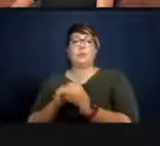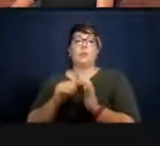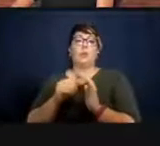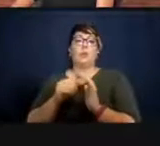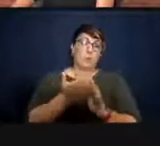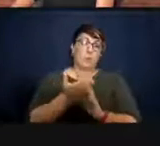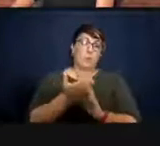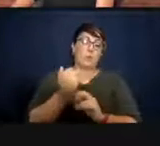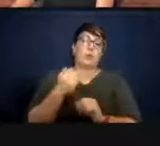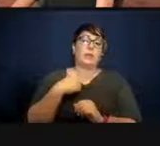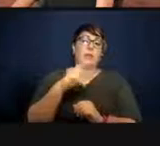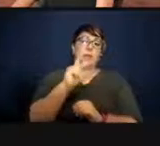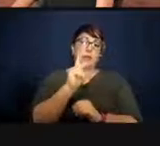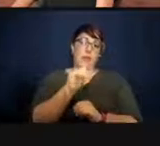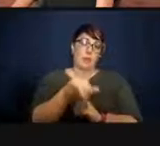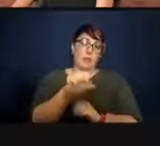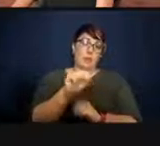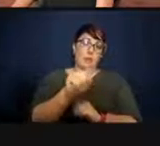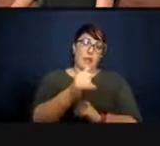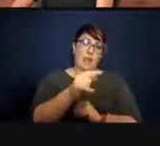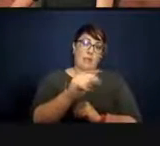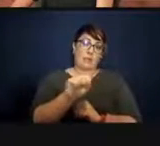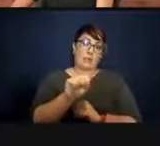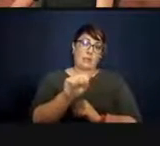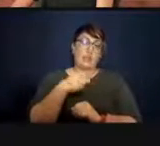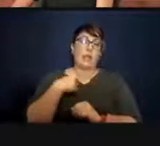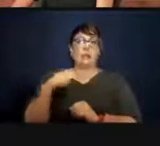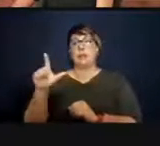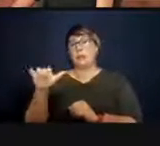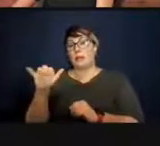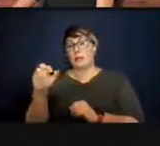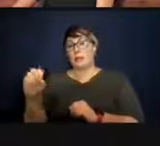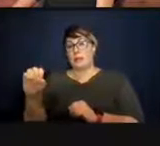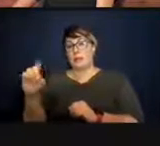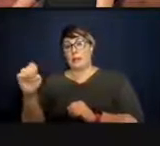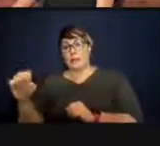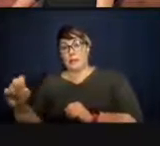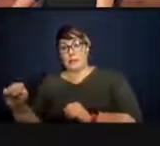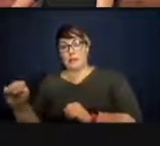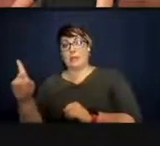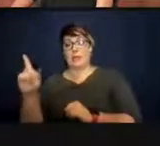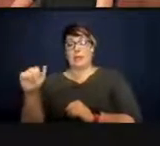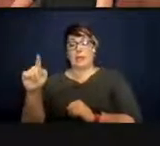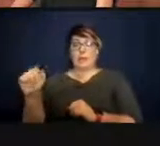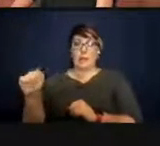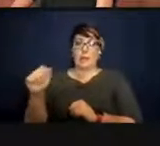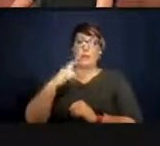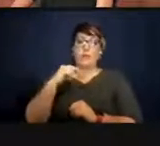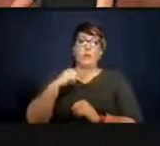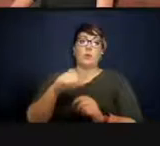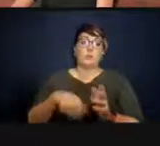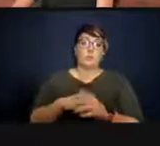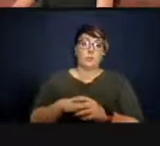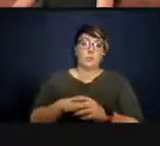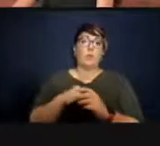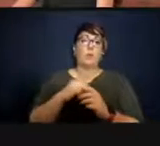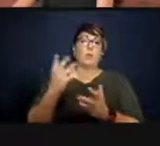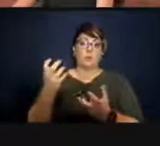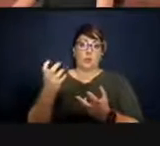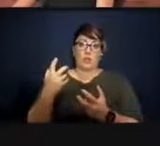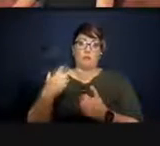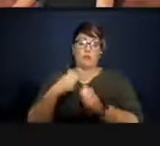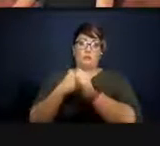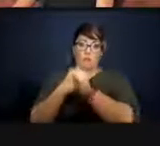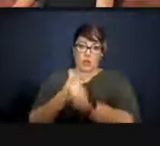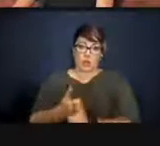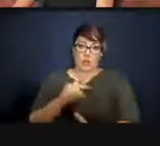وهناك أيضا شركات مستمرة، ونستخدم بعض البيانات من لينكد إن وبعض البيانات الأخرى لنحاول تتبع